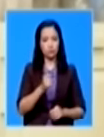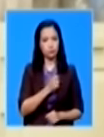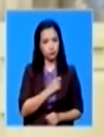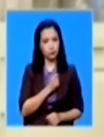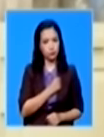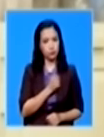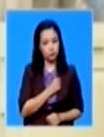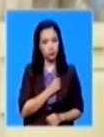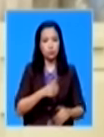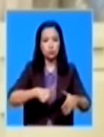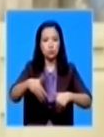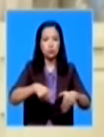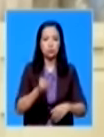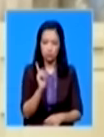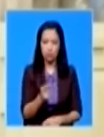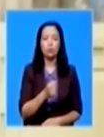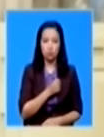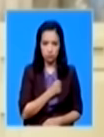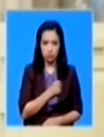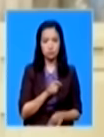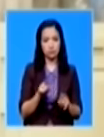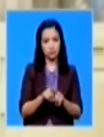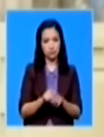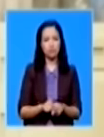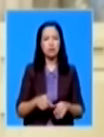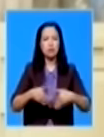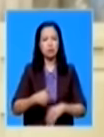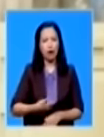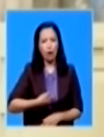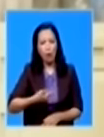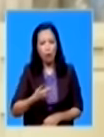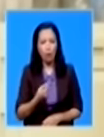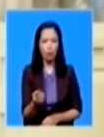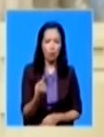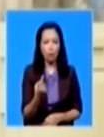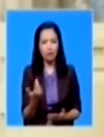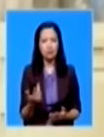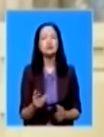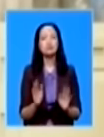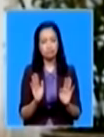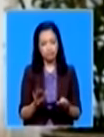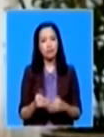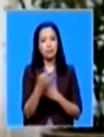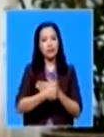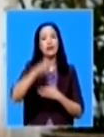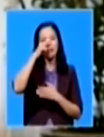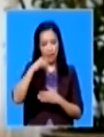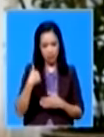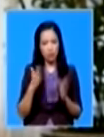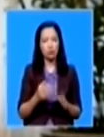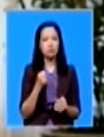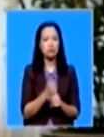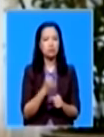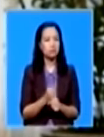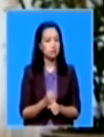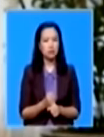ก็ต้องอดทนประชาชนก็ต้องอดทนประชาชนก็อาจจะร้องเรียนบ้างอะไรบ้างนะเพราะว่าประเทศเราอย่างที่บอก ค นประกอบอาชีพรายได้น้อยเนี่ย